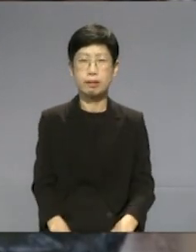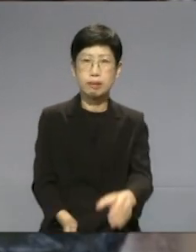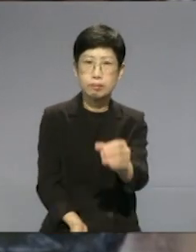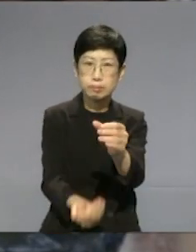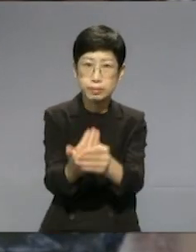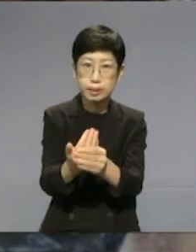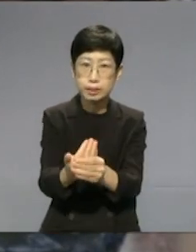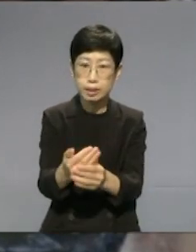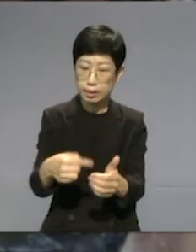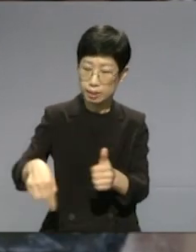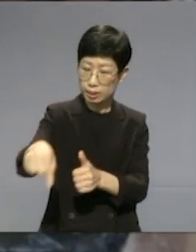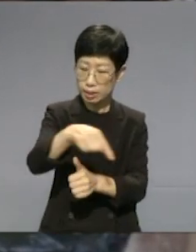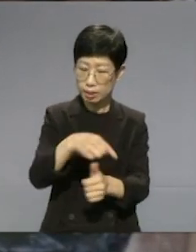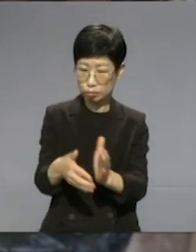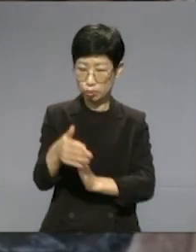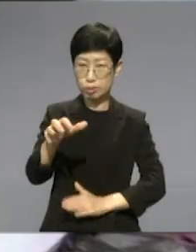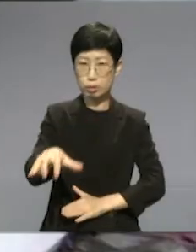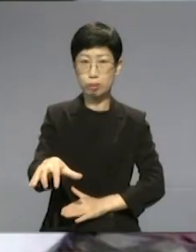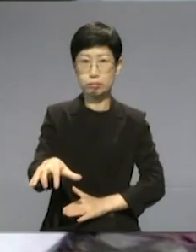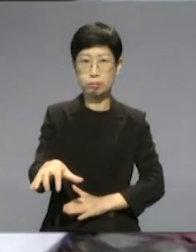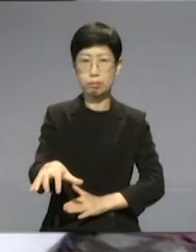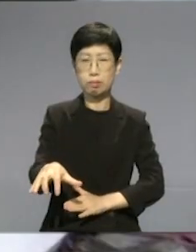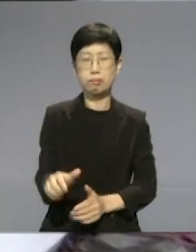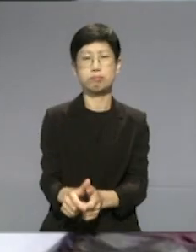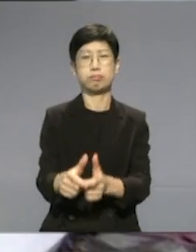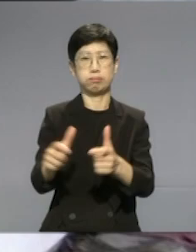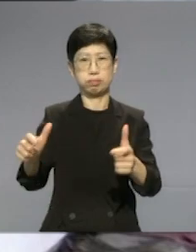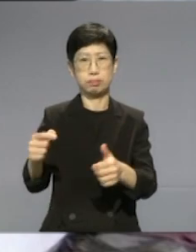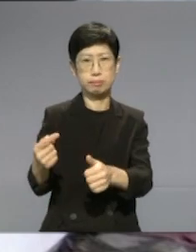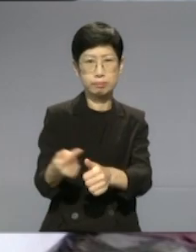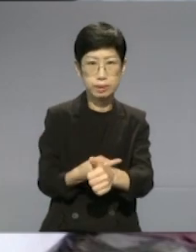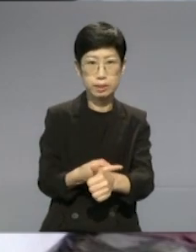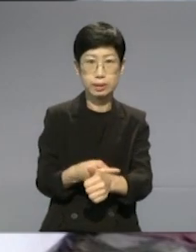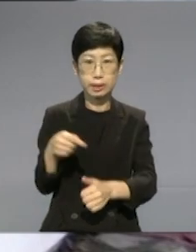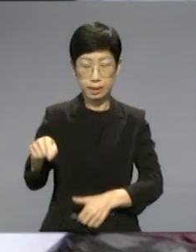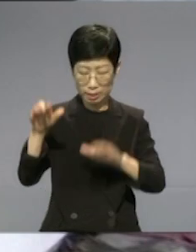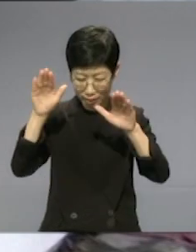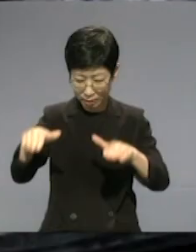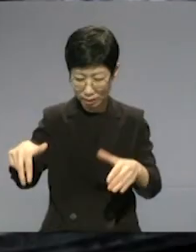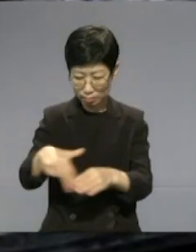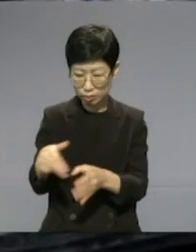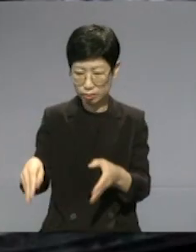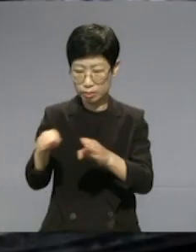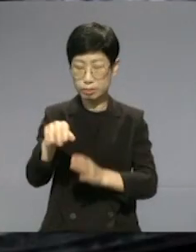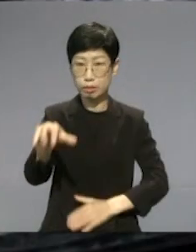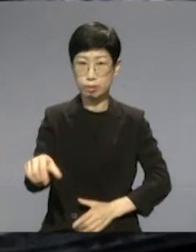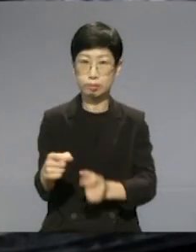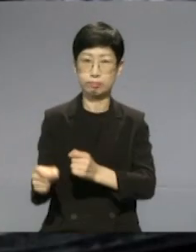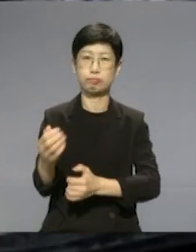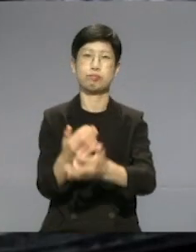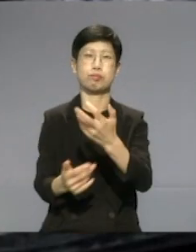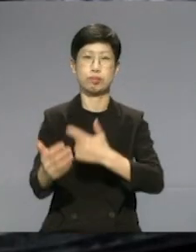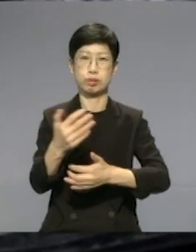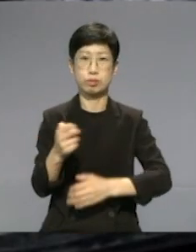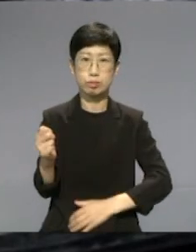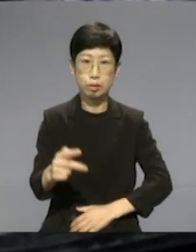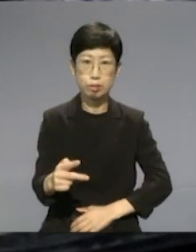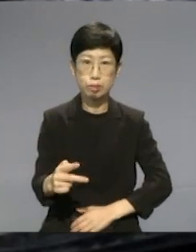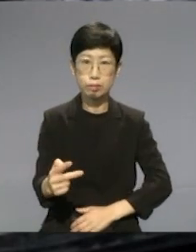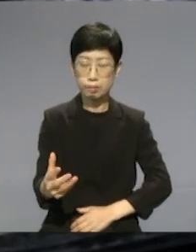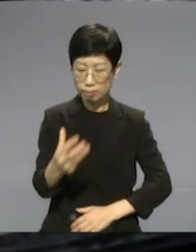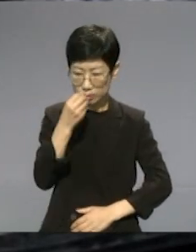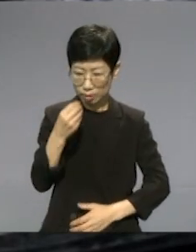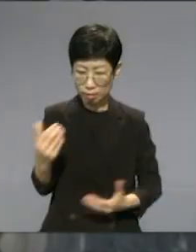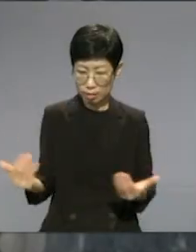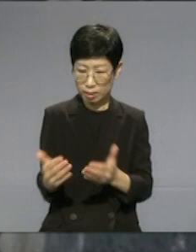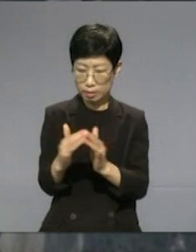사태는 인근 도시 구루그람으로 번졌는데요. 폭도들은 이슬람 종교 시설인 모스크에 불을 지르고 성직자를